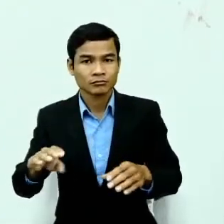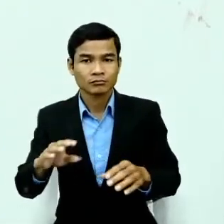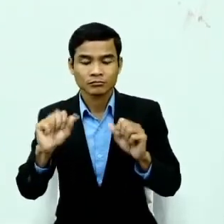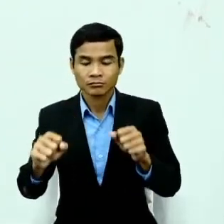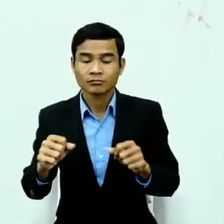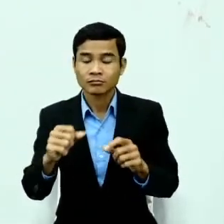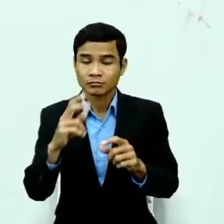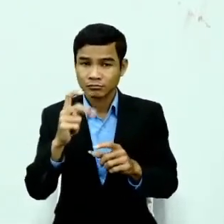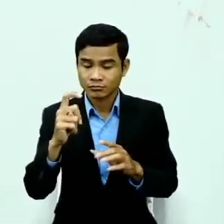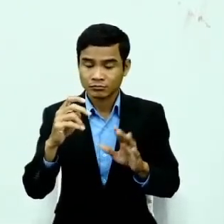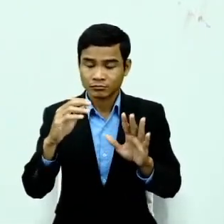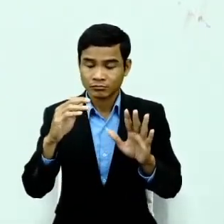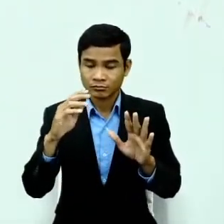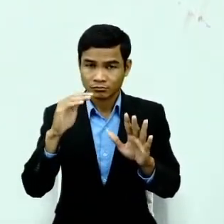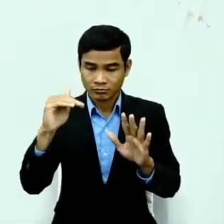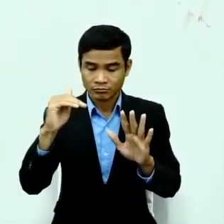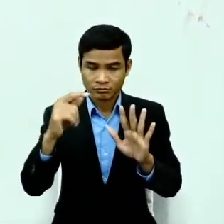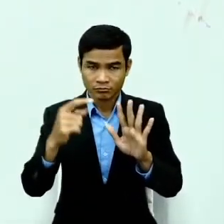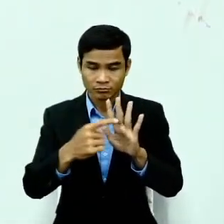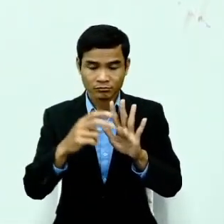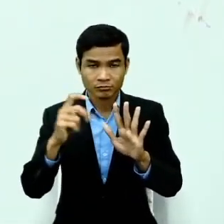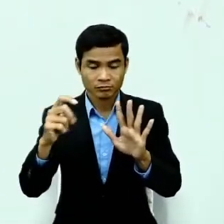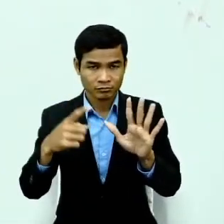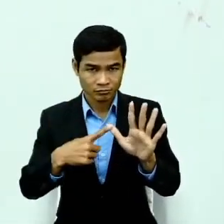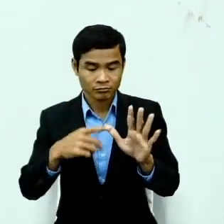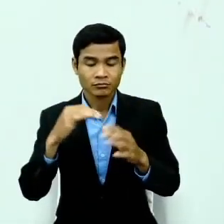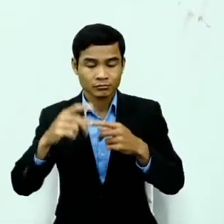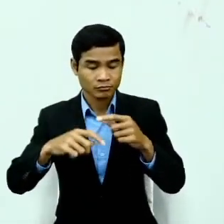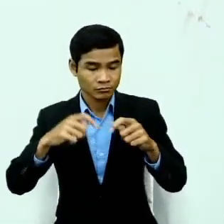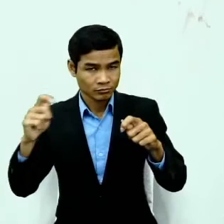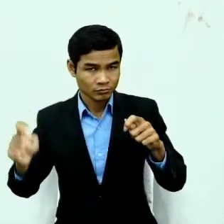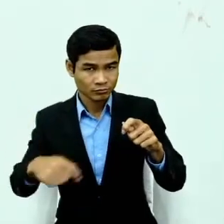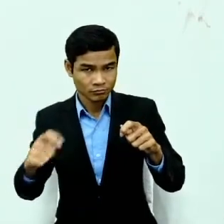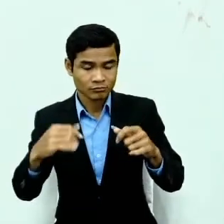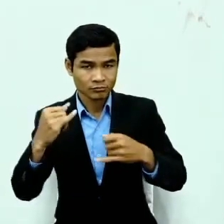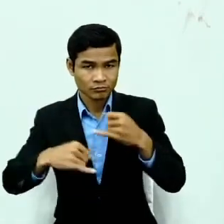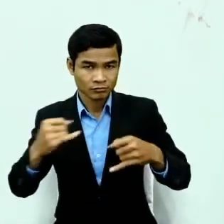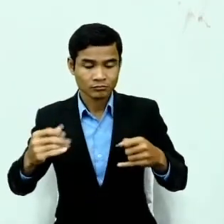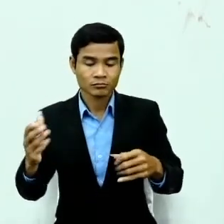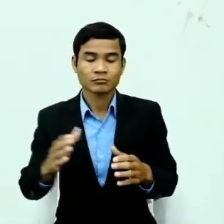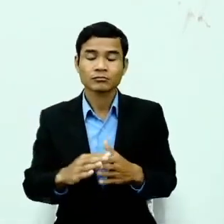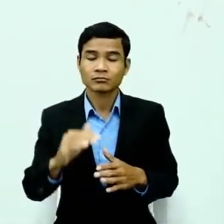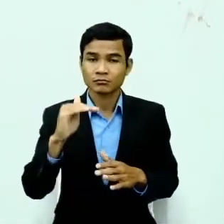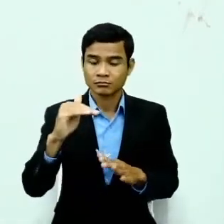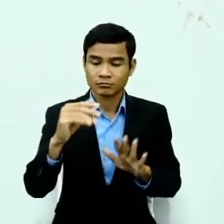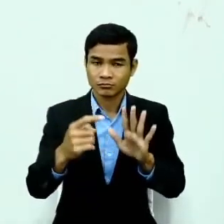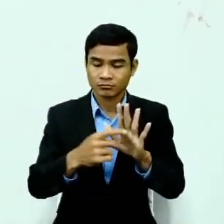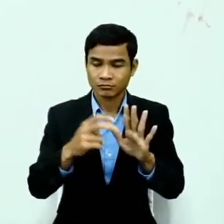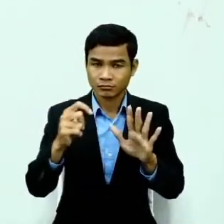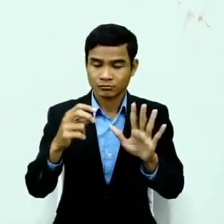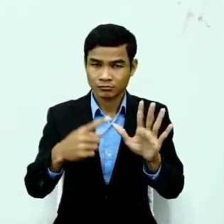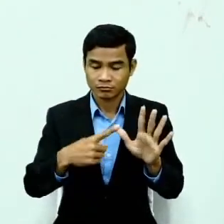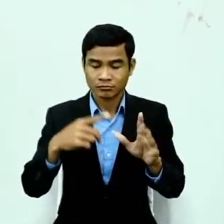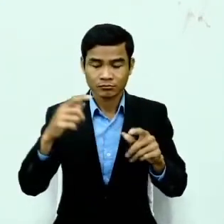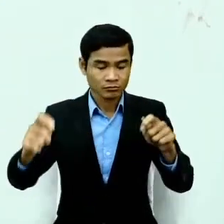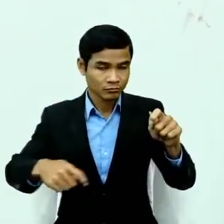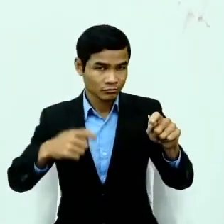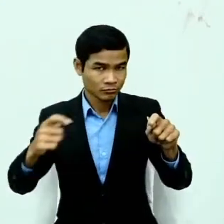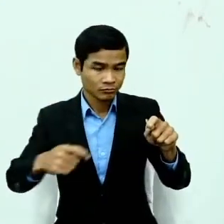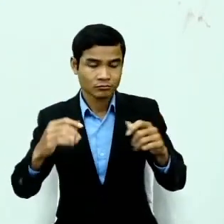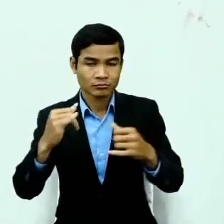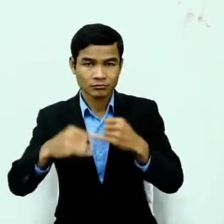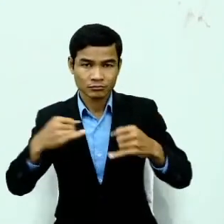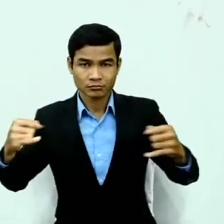cứ phía sổ khá ca ấm bò hay là con sẽ đặt này cừu ăn là ba tiếng ọc nía sổ khá ca ấm bò